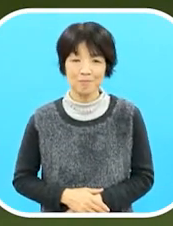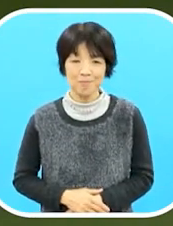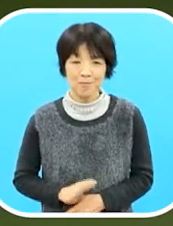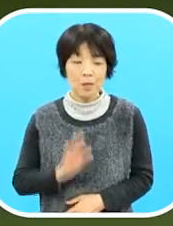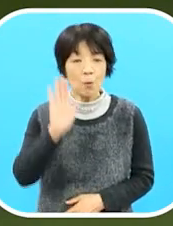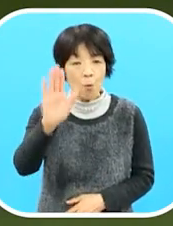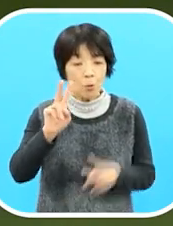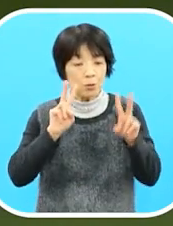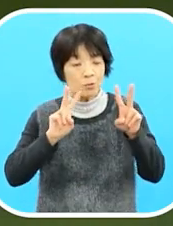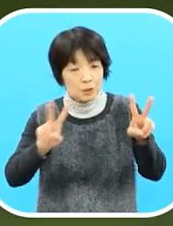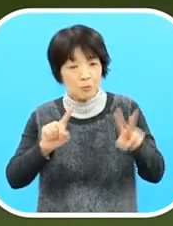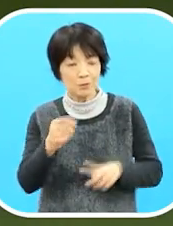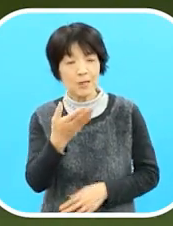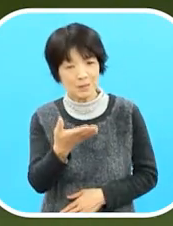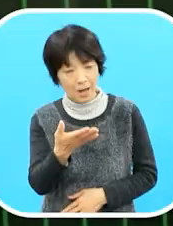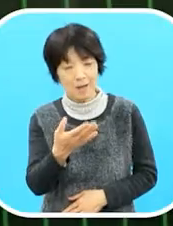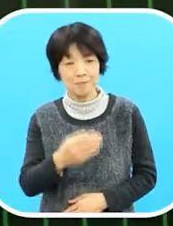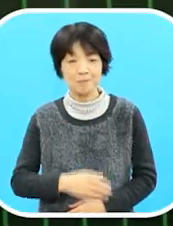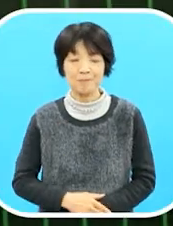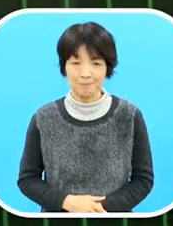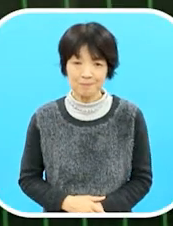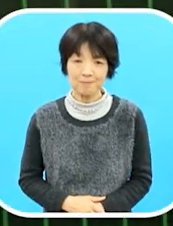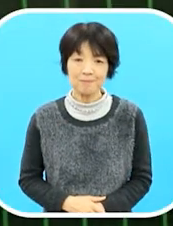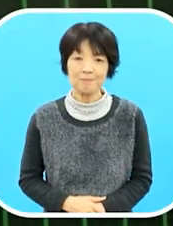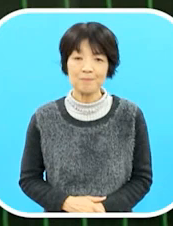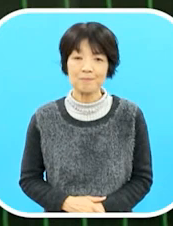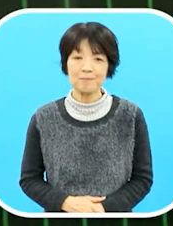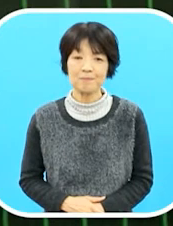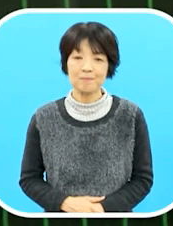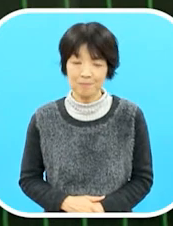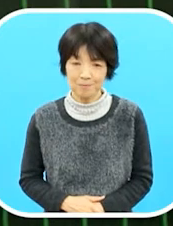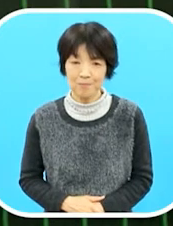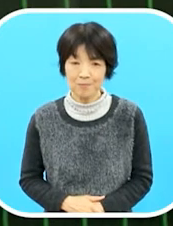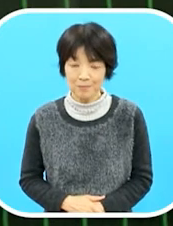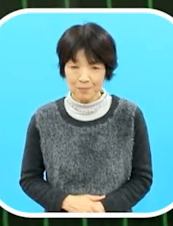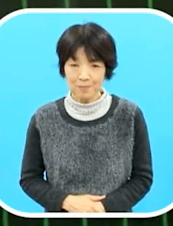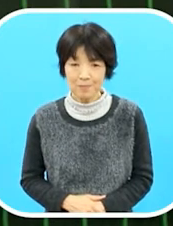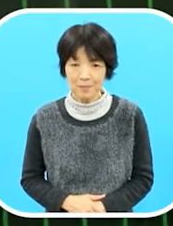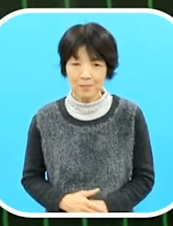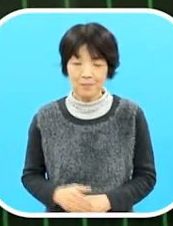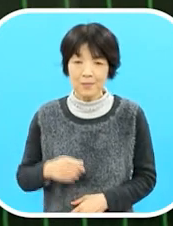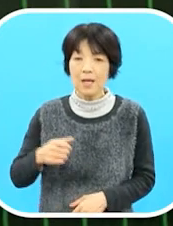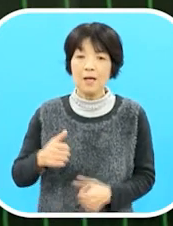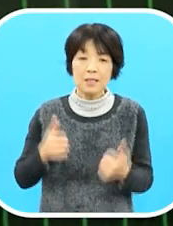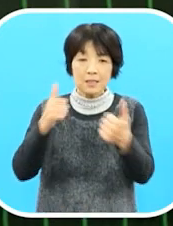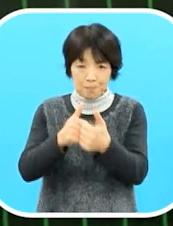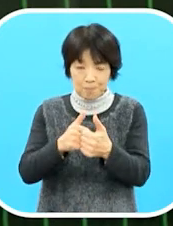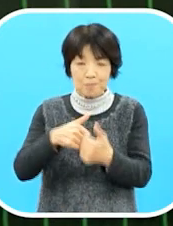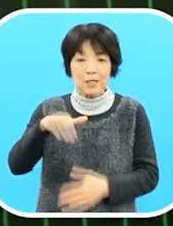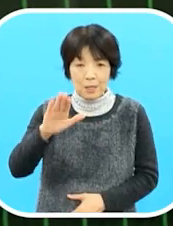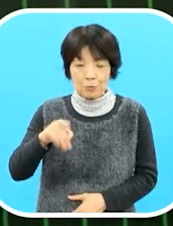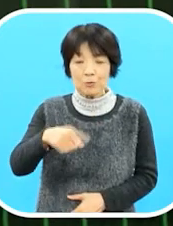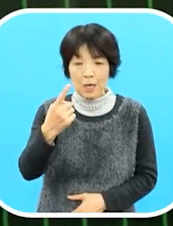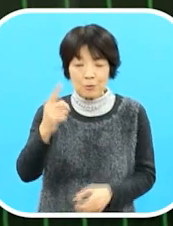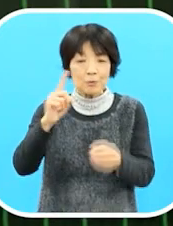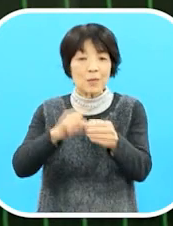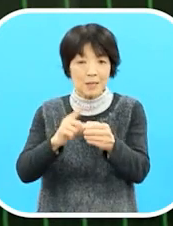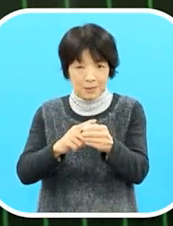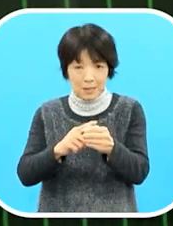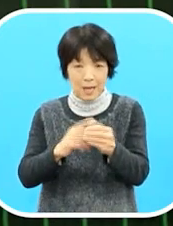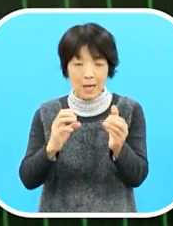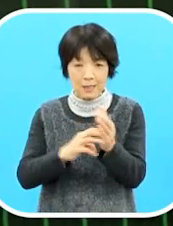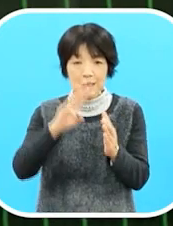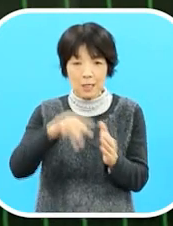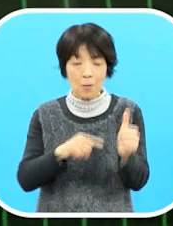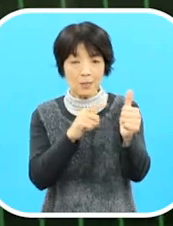ジョンを教えてください。 100勝をまず目指して石川選手を超えるような大投手になれるように頑張っていきたいと思います